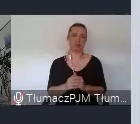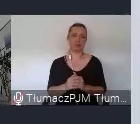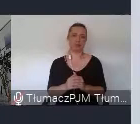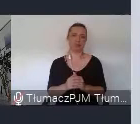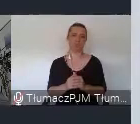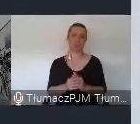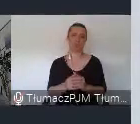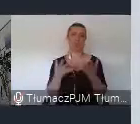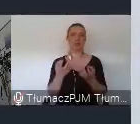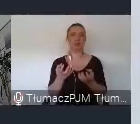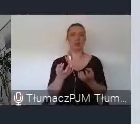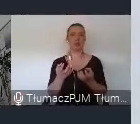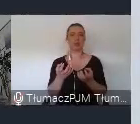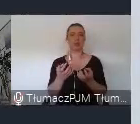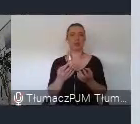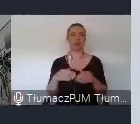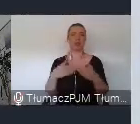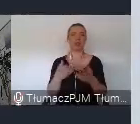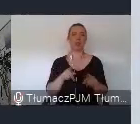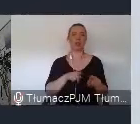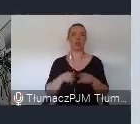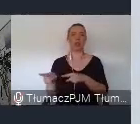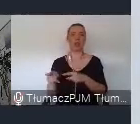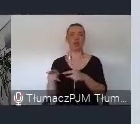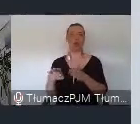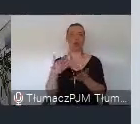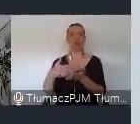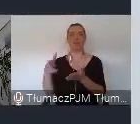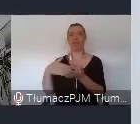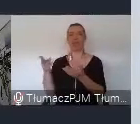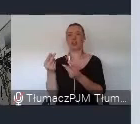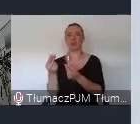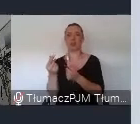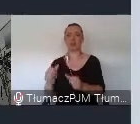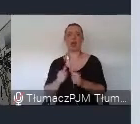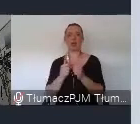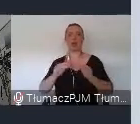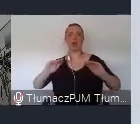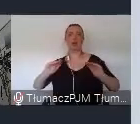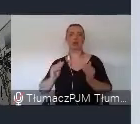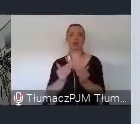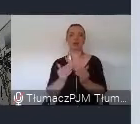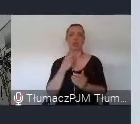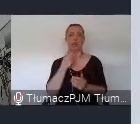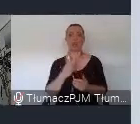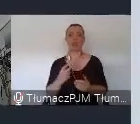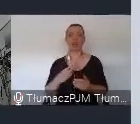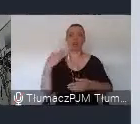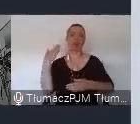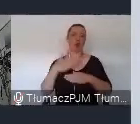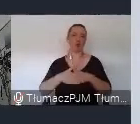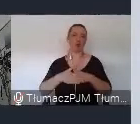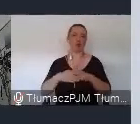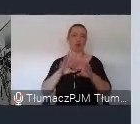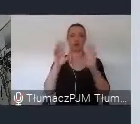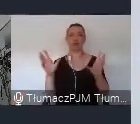wydania odpowiednich kierunkowych środków na inwestycje, których celem jest obniżanie zużycia na energię końcową